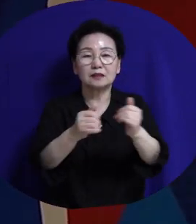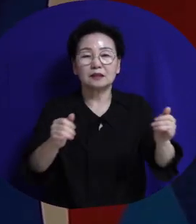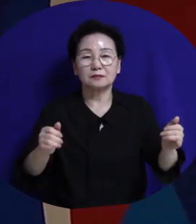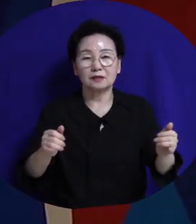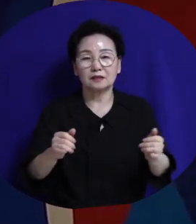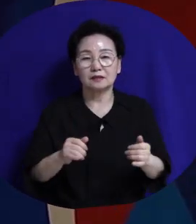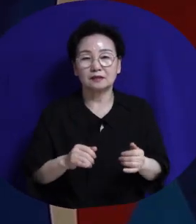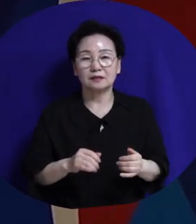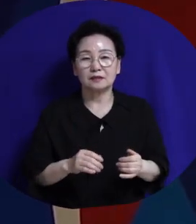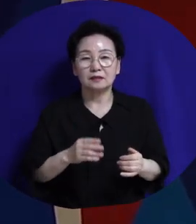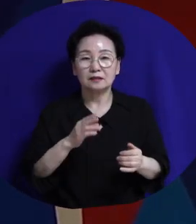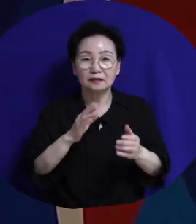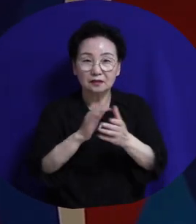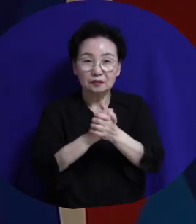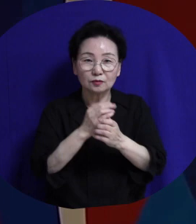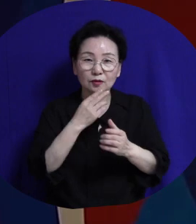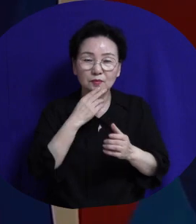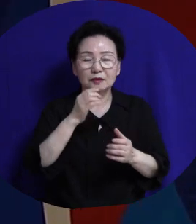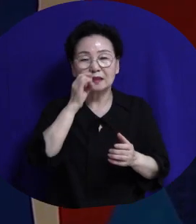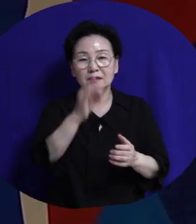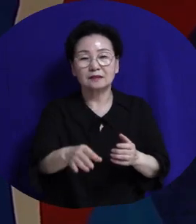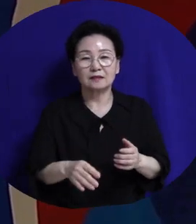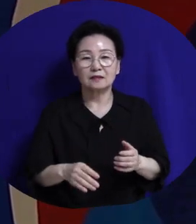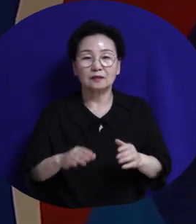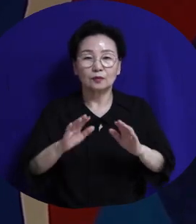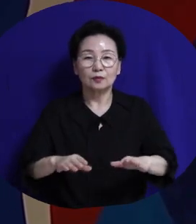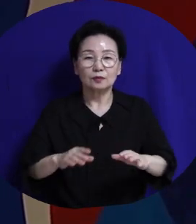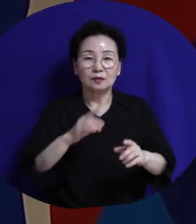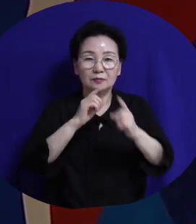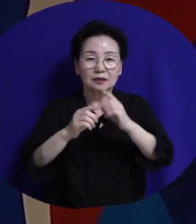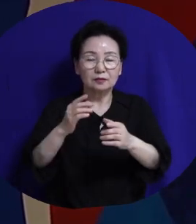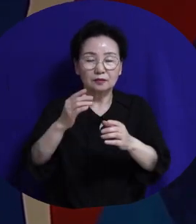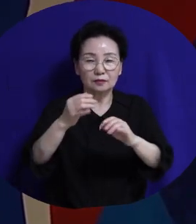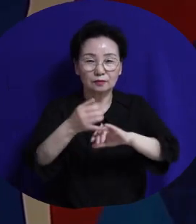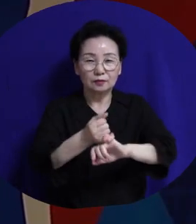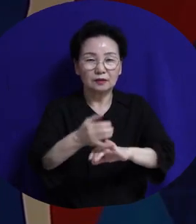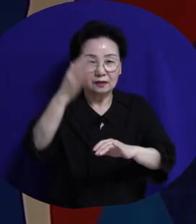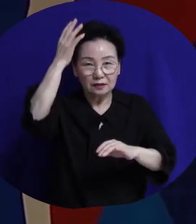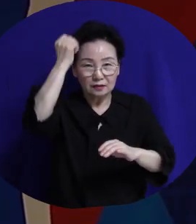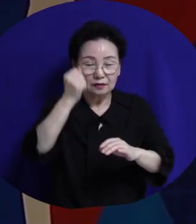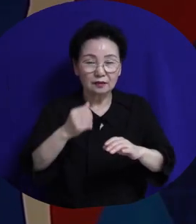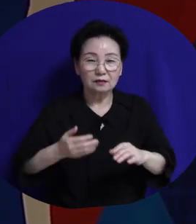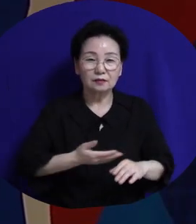겁니다. 오늘 이 말씀을 꼭 기억하여 여러분이 말세를